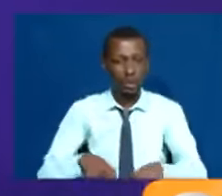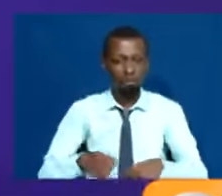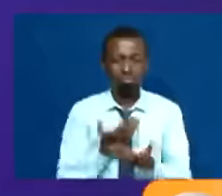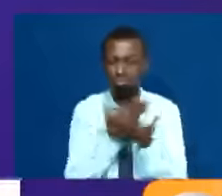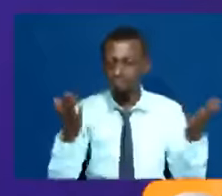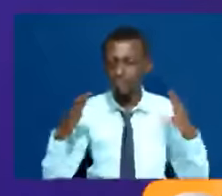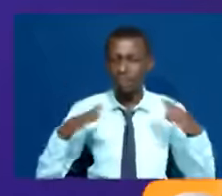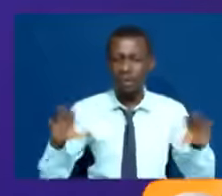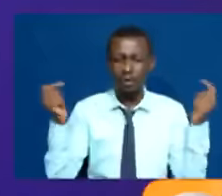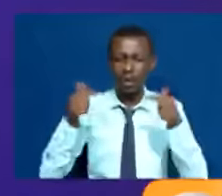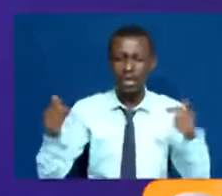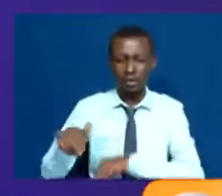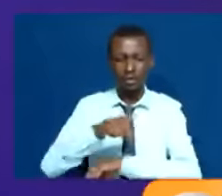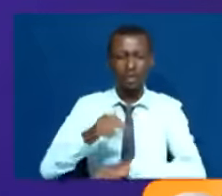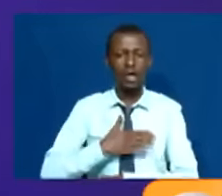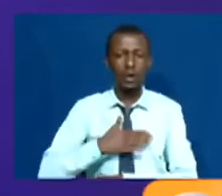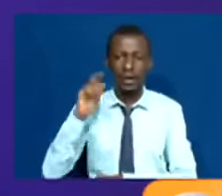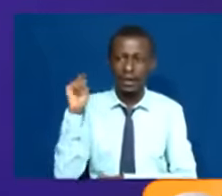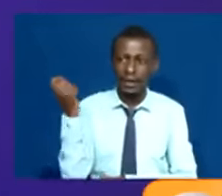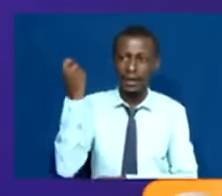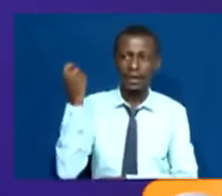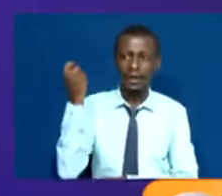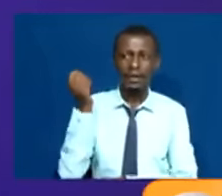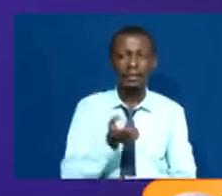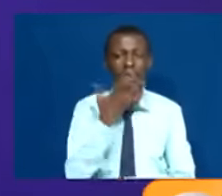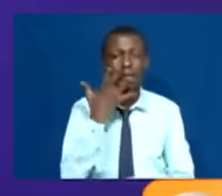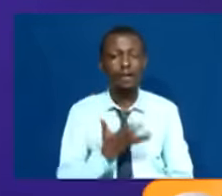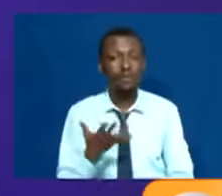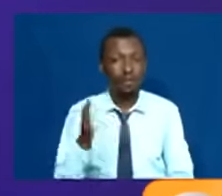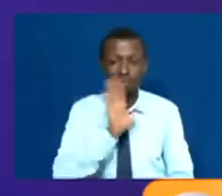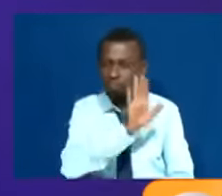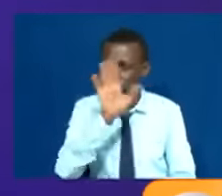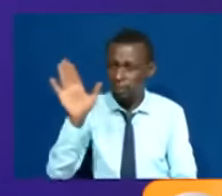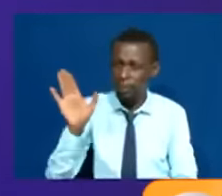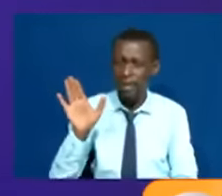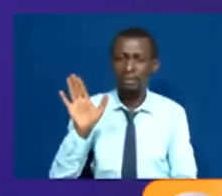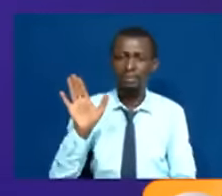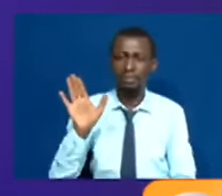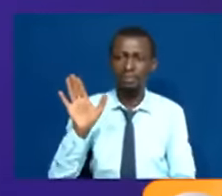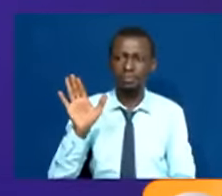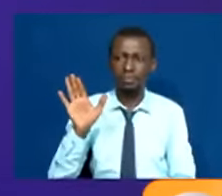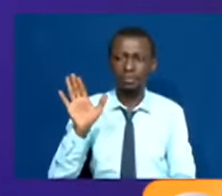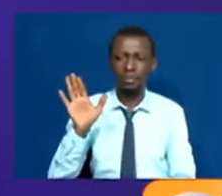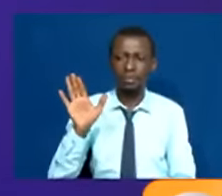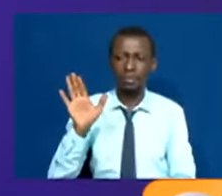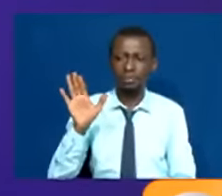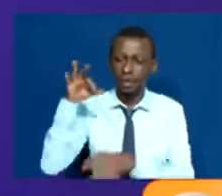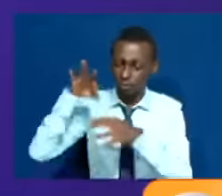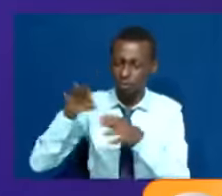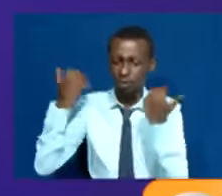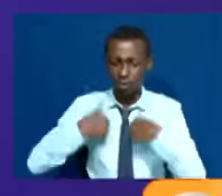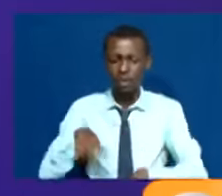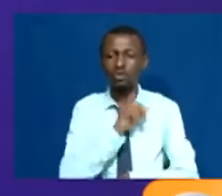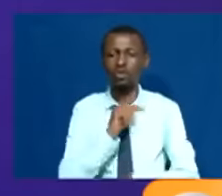watu ambao ni maadui wa taifa letu la Kenya. Na mimi nataka niwahakikishie nyinyi mlinipatia uwezo. Hawa watu wote ambao